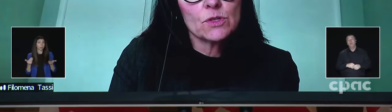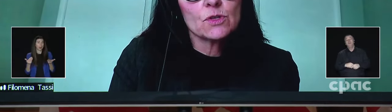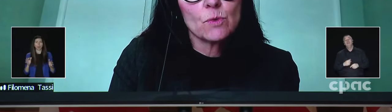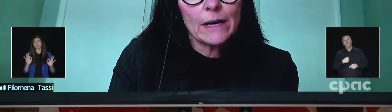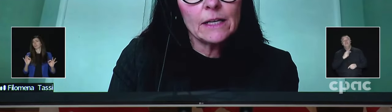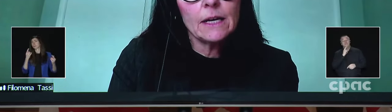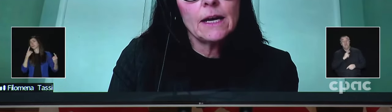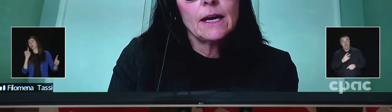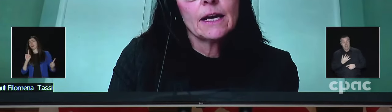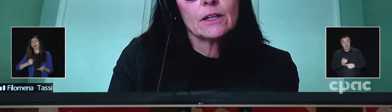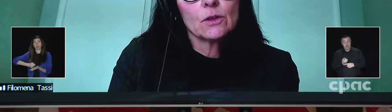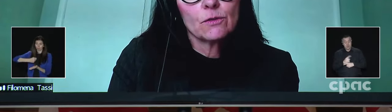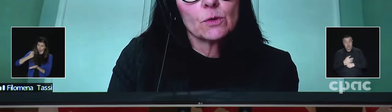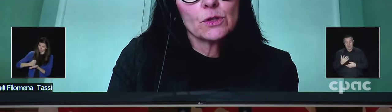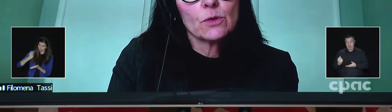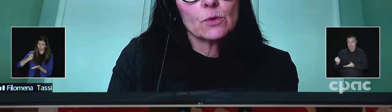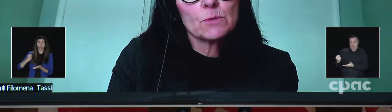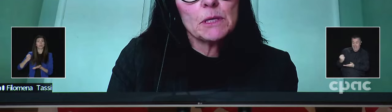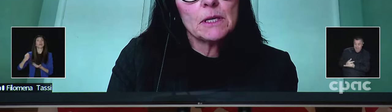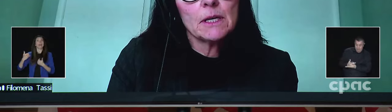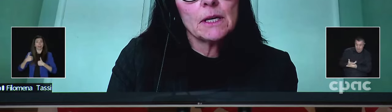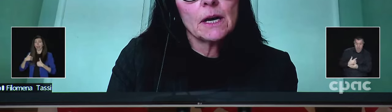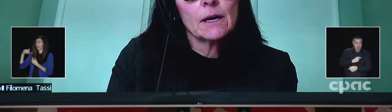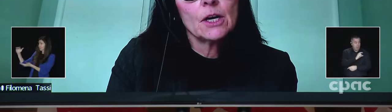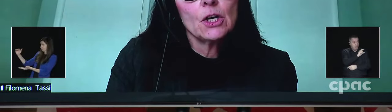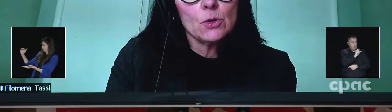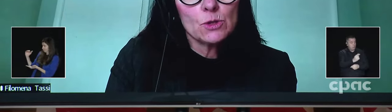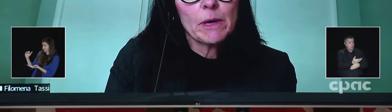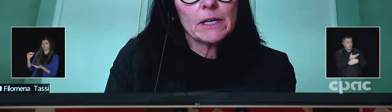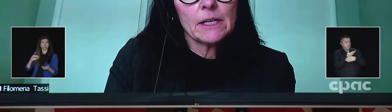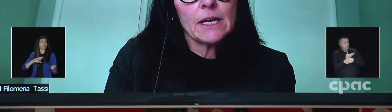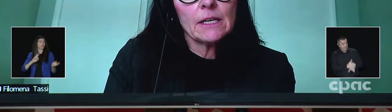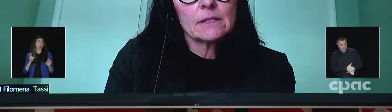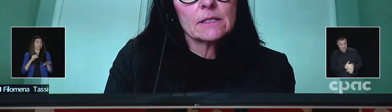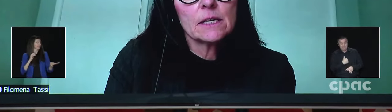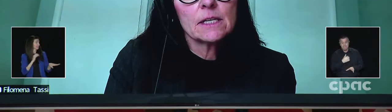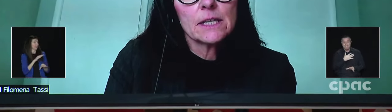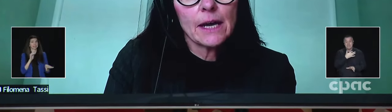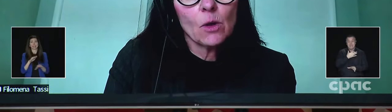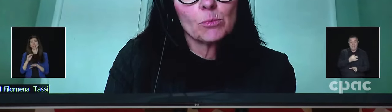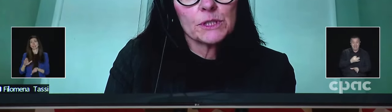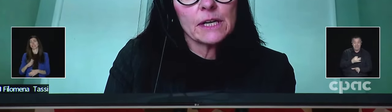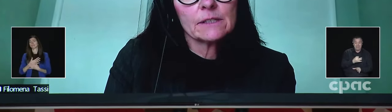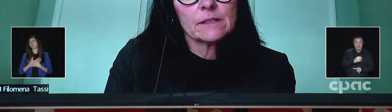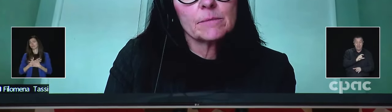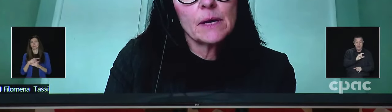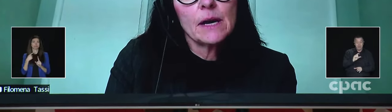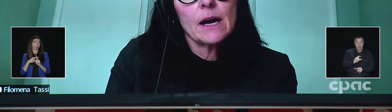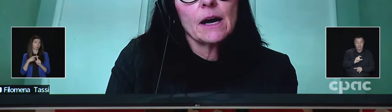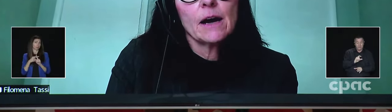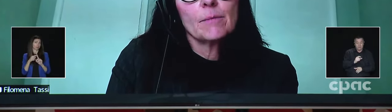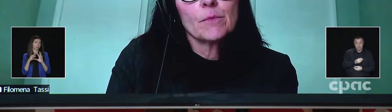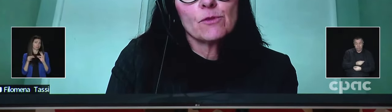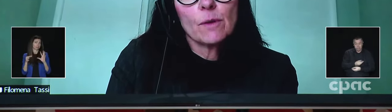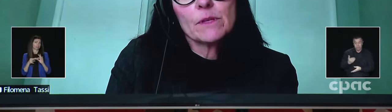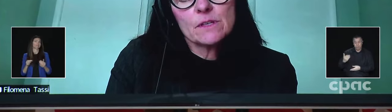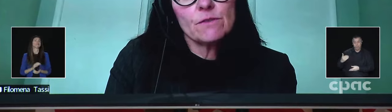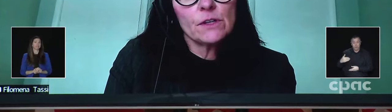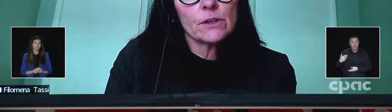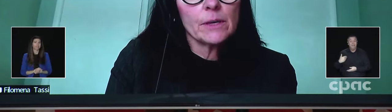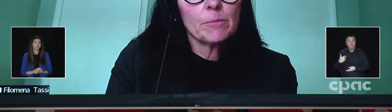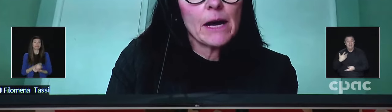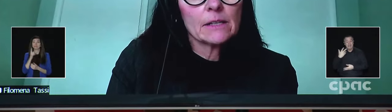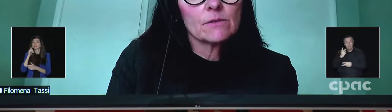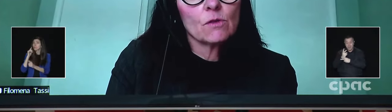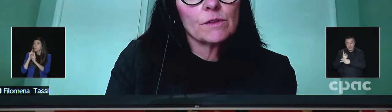the doses ready and look forward to those being used by Canadians to help protect them from the